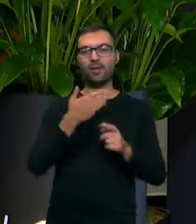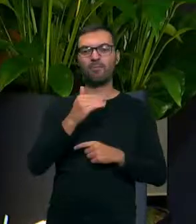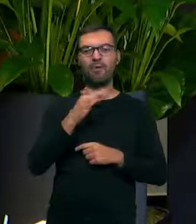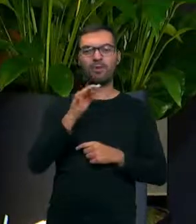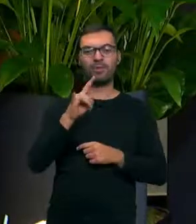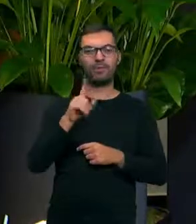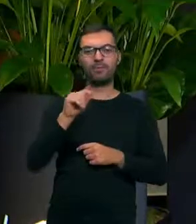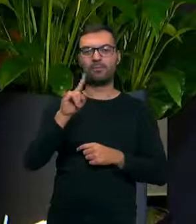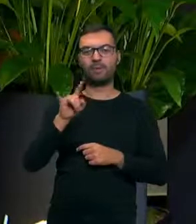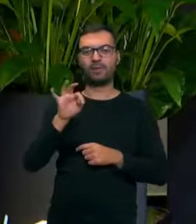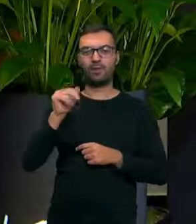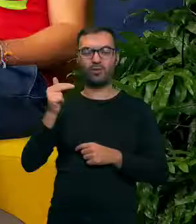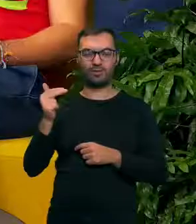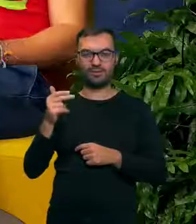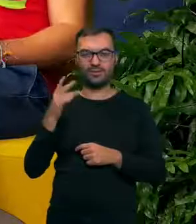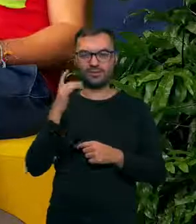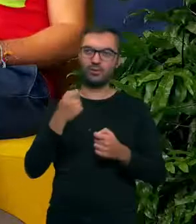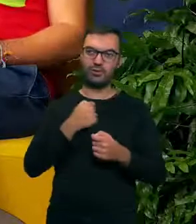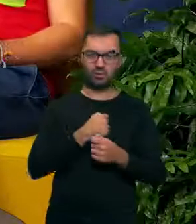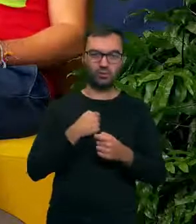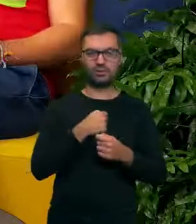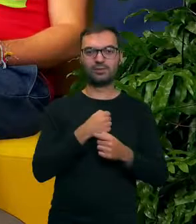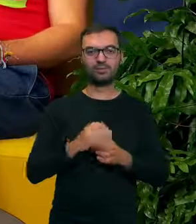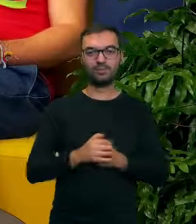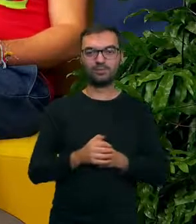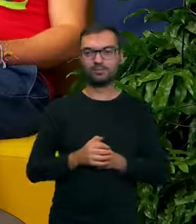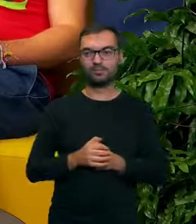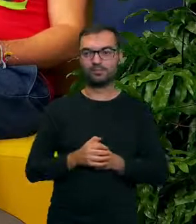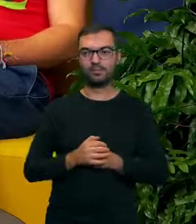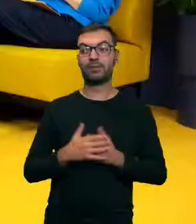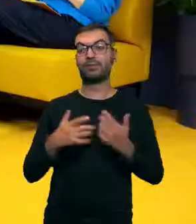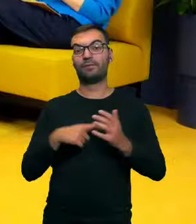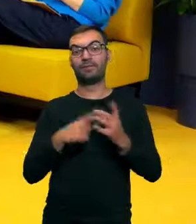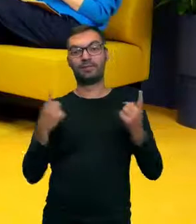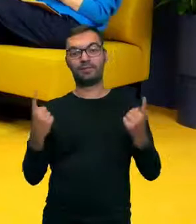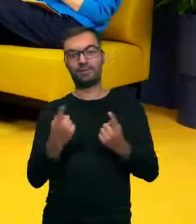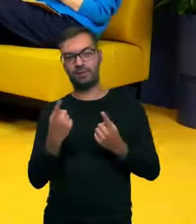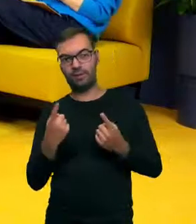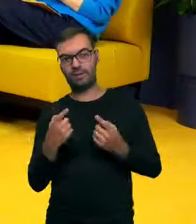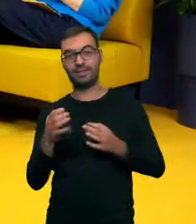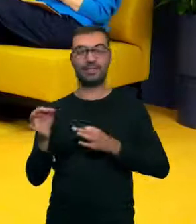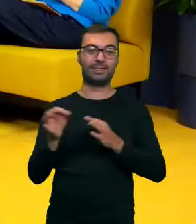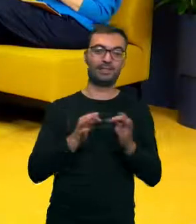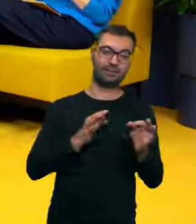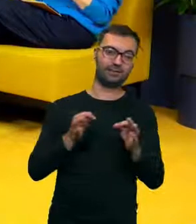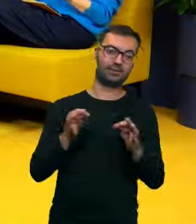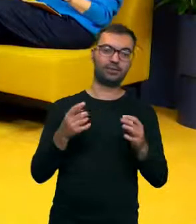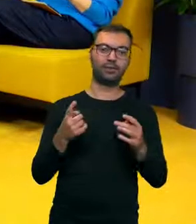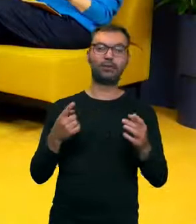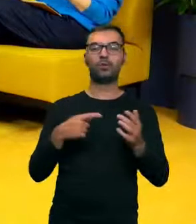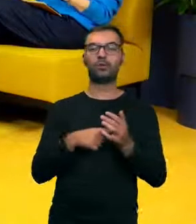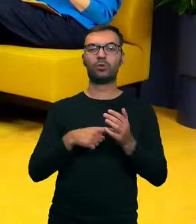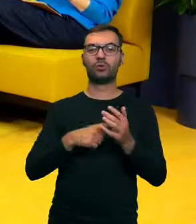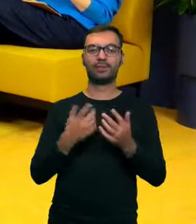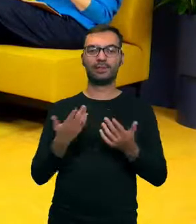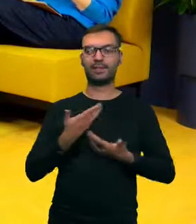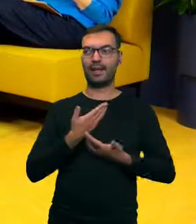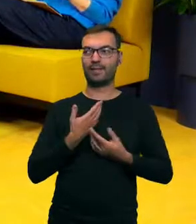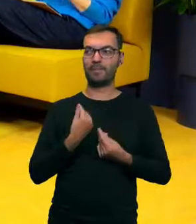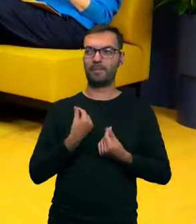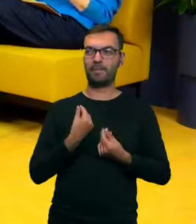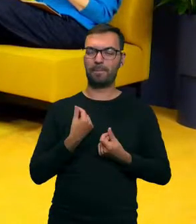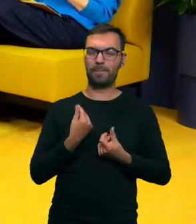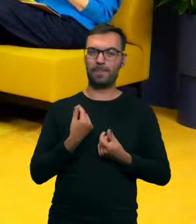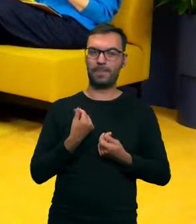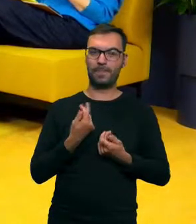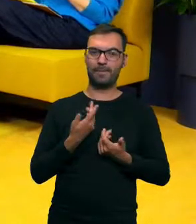Monty Python. Smutny Monty Python, ale że to rzeczywiście no, w tej sytuacji i w tej historii dodatkowo dodaje jakiś taki